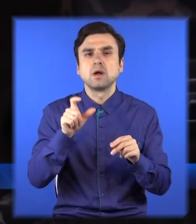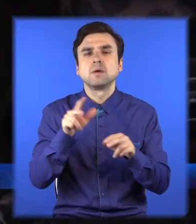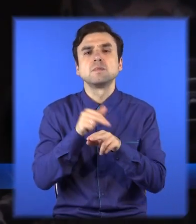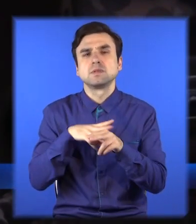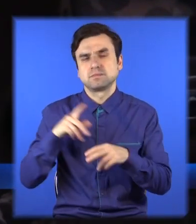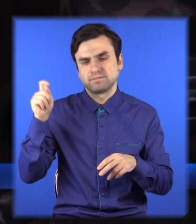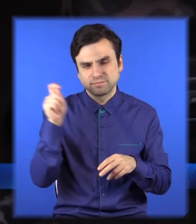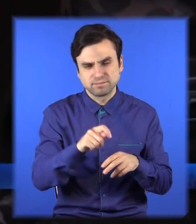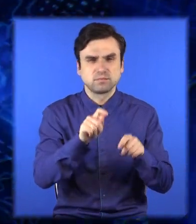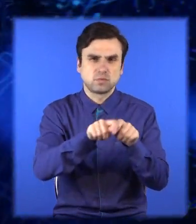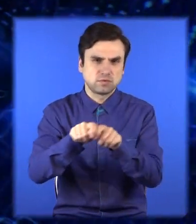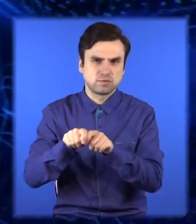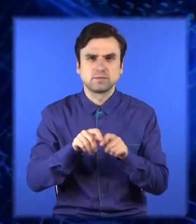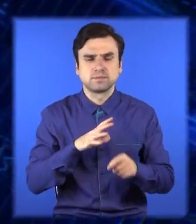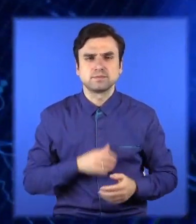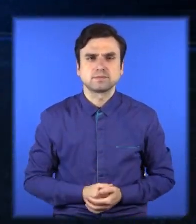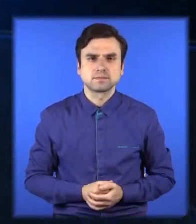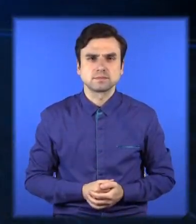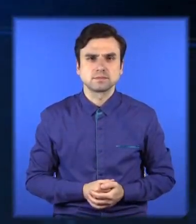патрульної поліції.